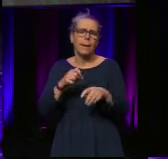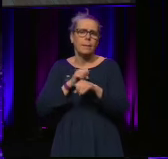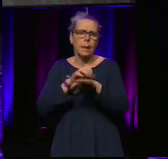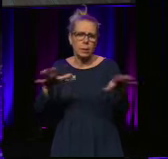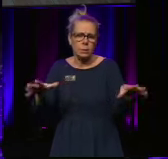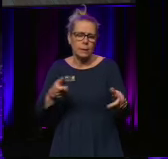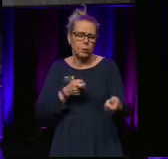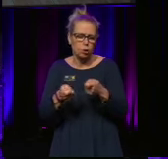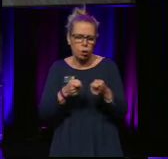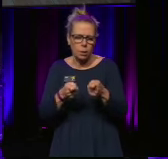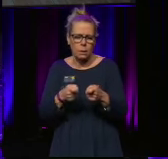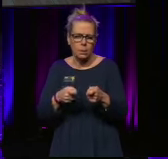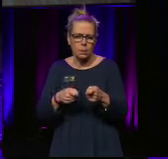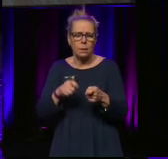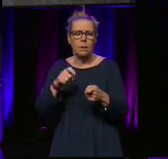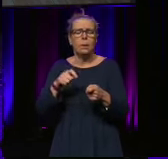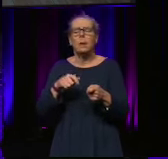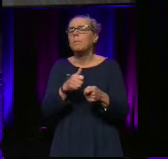majoritetsstyrning. Där krävs bara